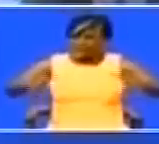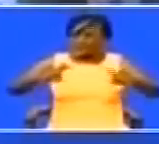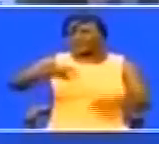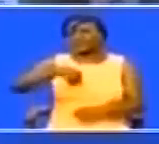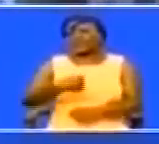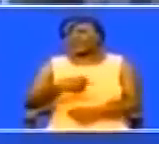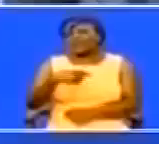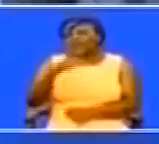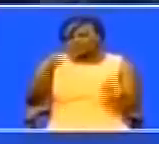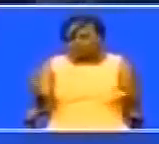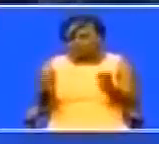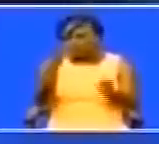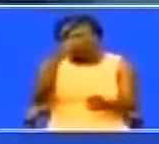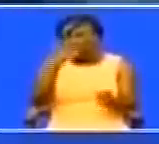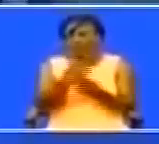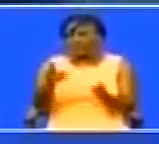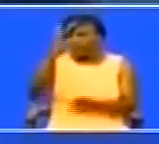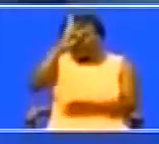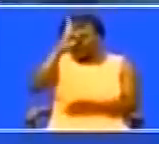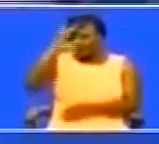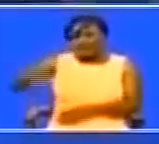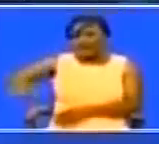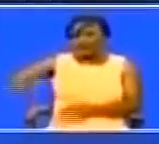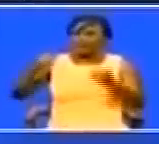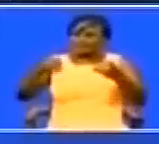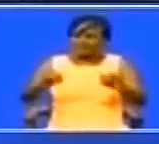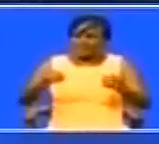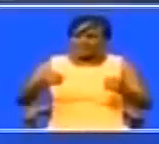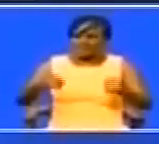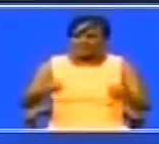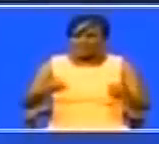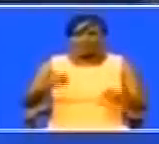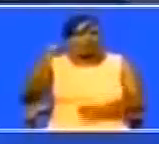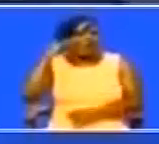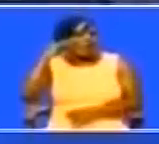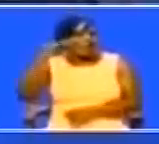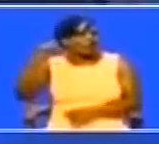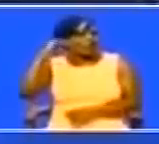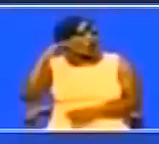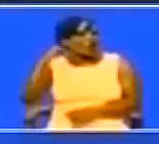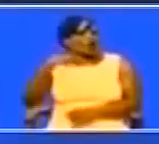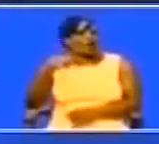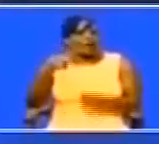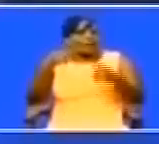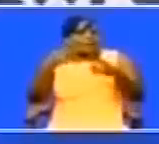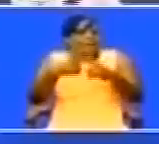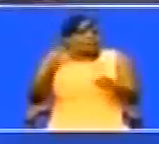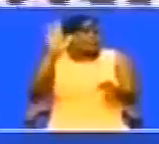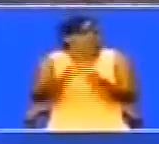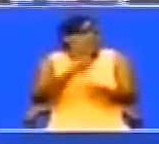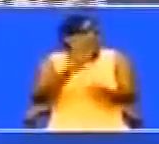mganga mdanganya yuamla pesa. Askari wa kaunti walijaribu kupiga nambari za simu kwenye mabango haya, lakini